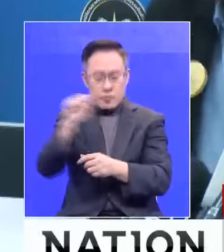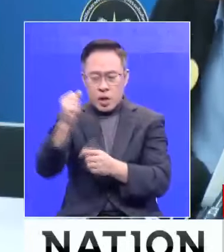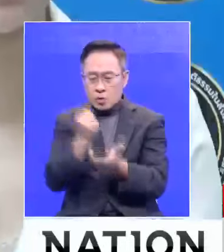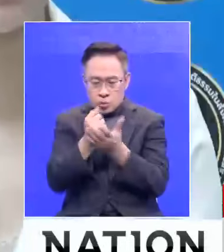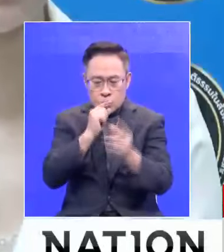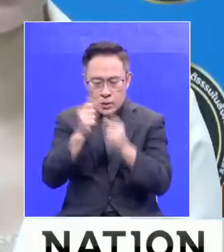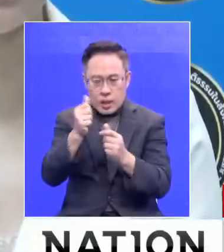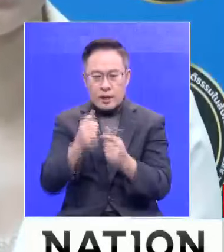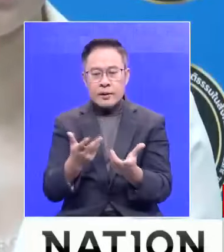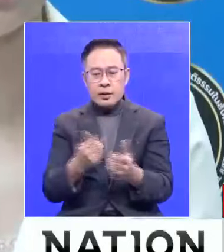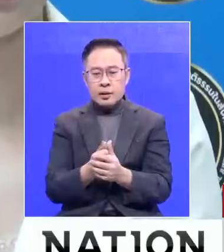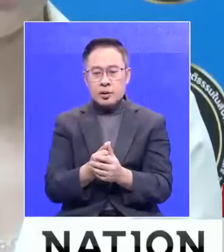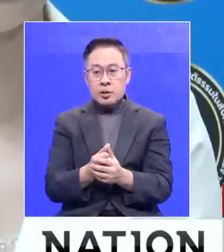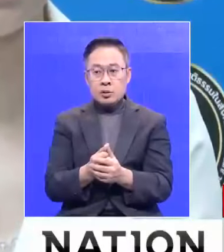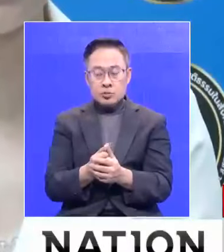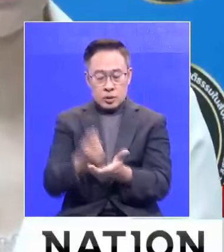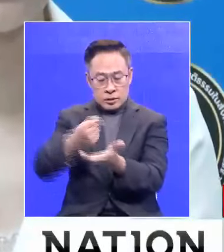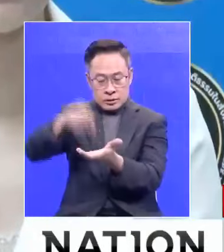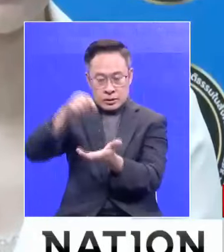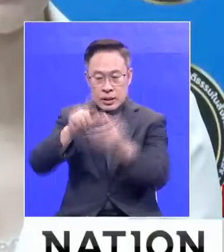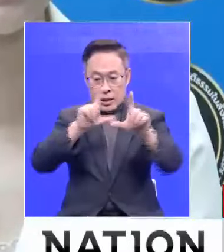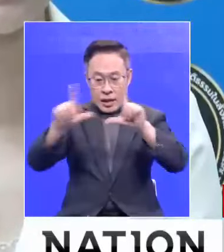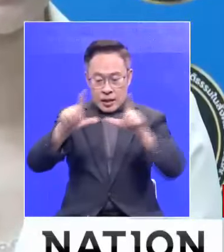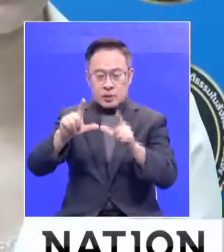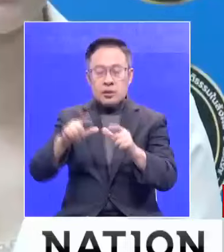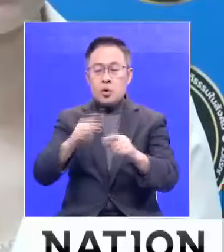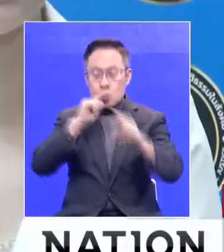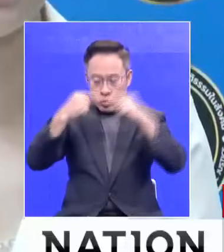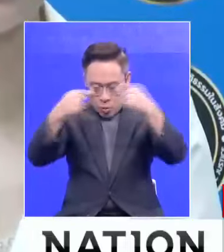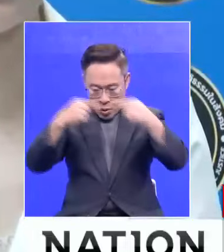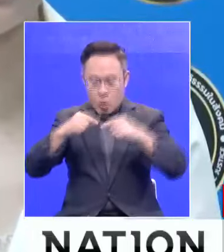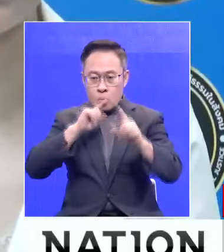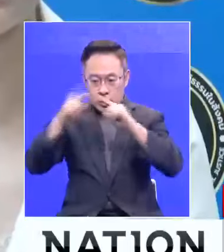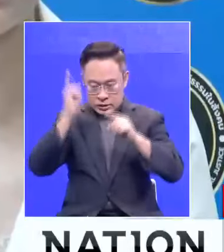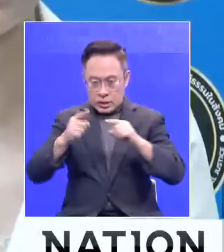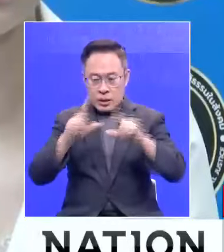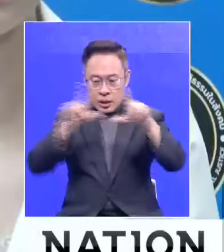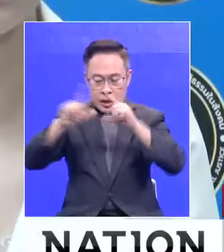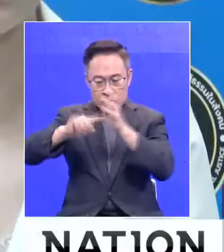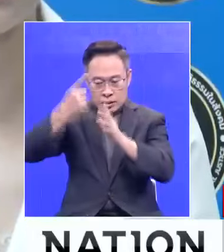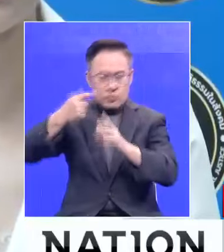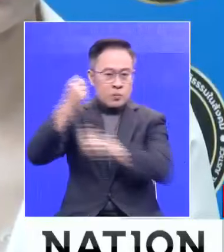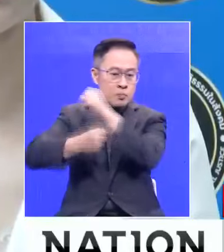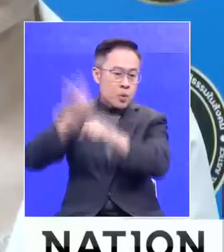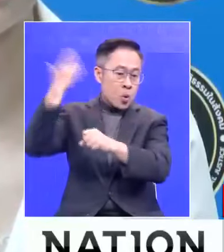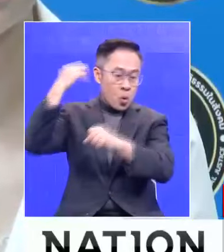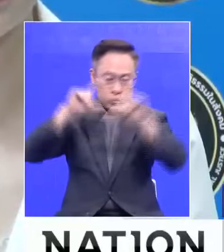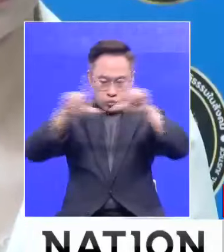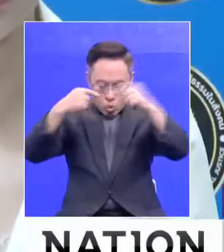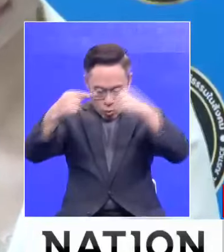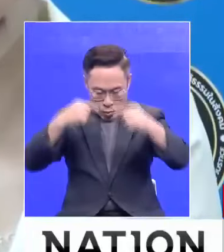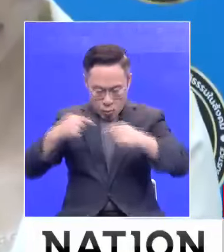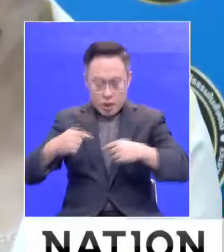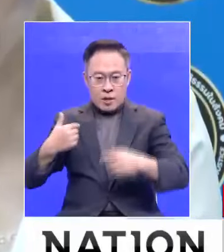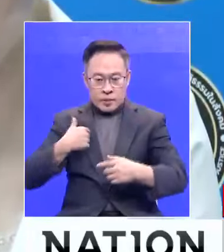ได้ยืนยันว่าไม่มีการปลอมลายนะครับซึ่งเป็นการสนทนาตั้งแต่รู้จักกันตั้งแต่เริ่มต้นครับโดยเฉพาะเรื่องของการหว่านล้